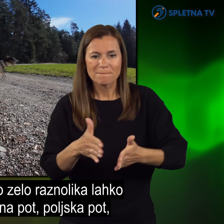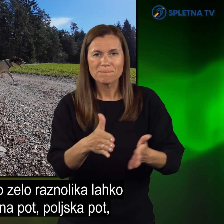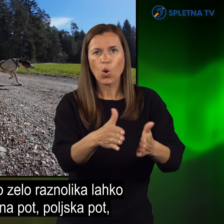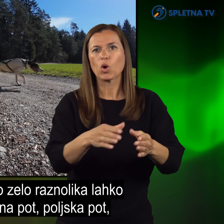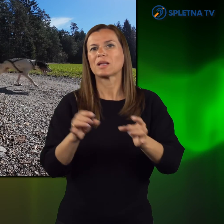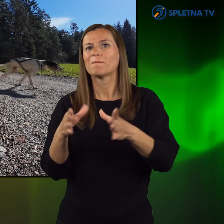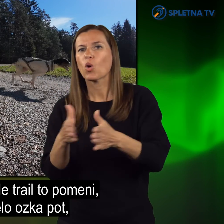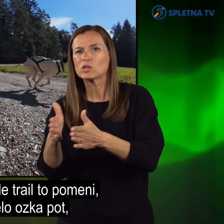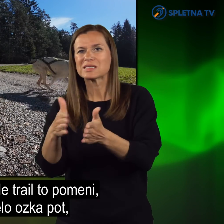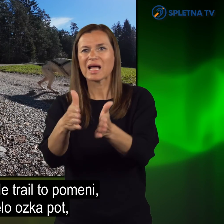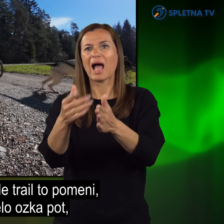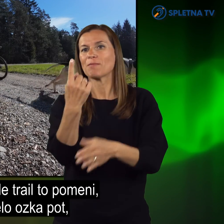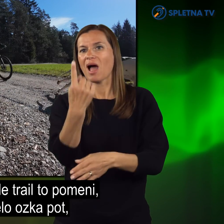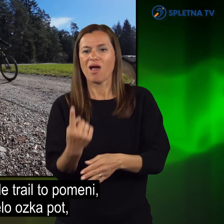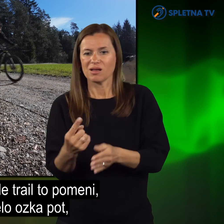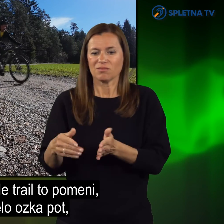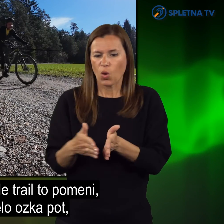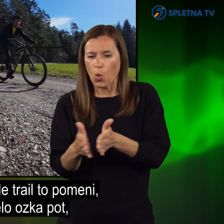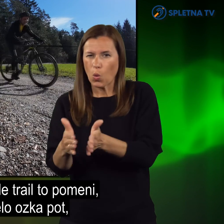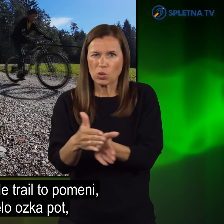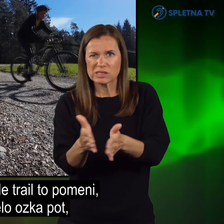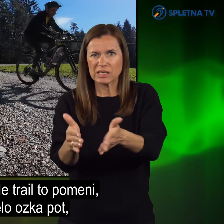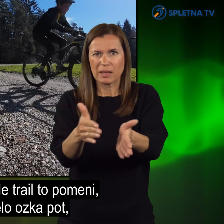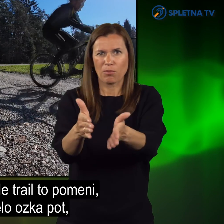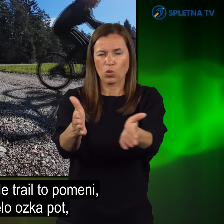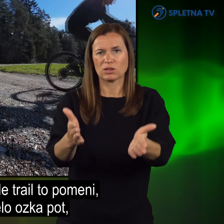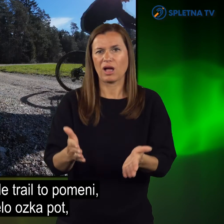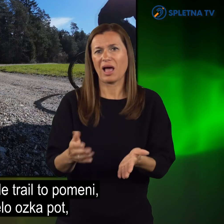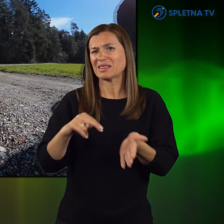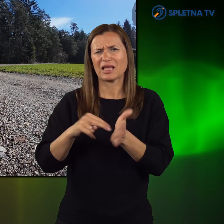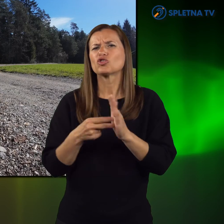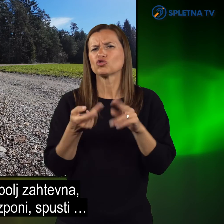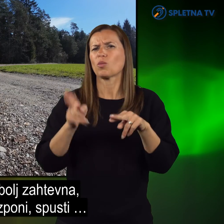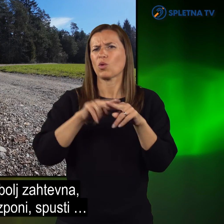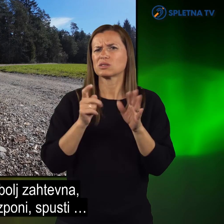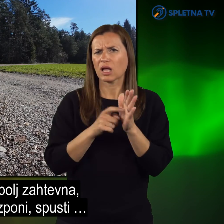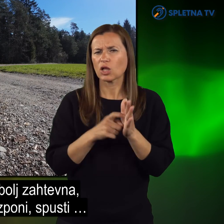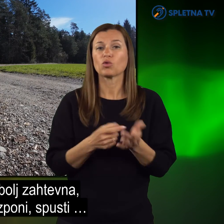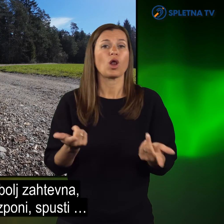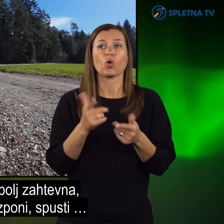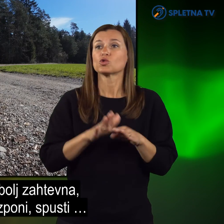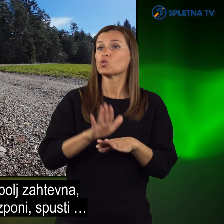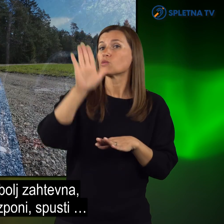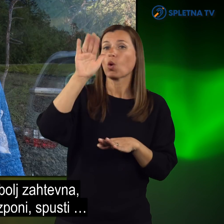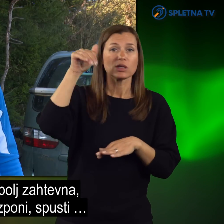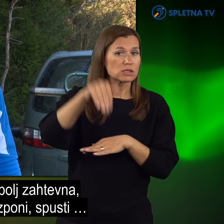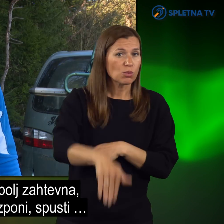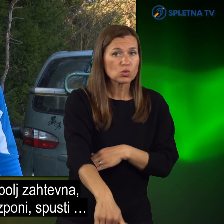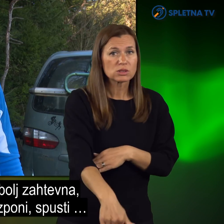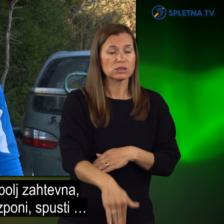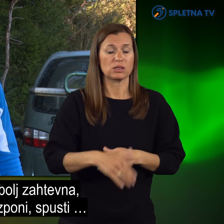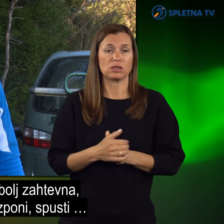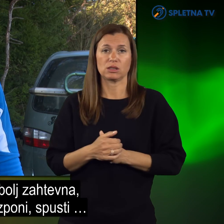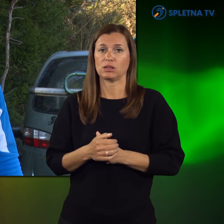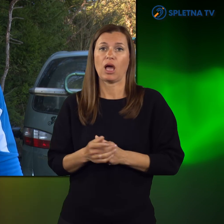pot, poljska pot, lahko je tudi single trail, se pravi, da se gre po zelo ozkih potkah, tehnično bolj zahtevno, lahko so vzponi,